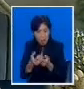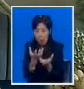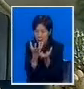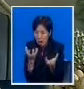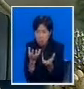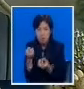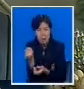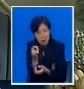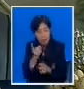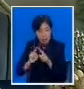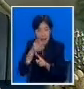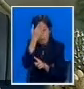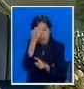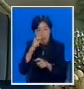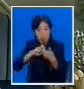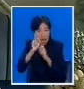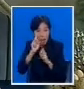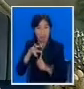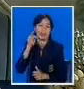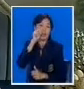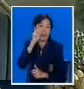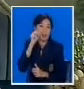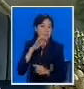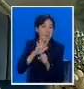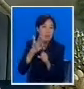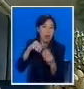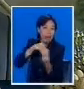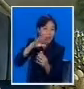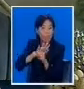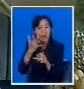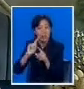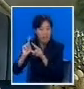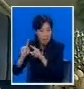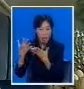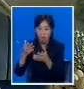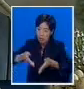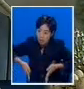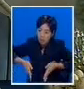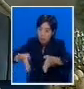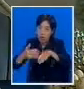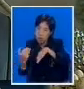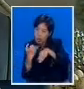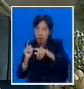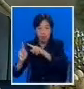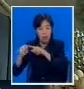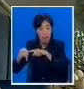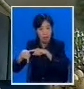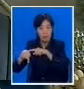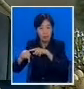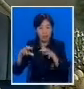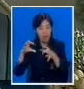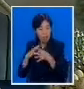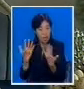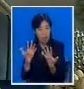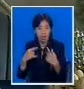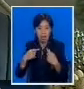ครับ นะครับอันนี้ก็ต้องมีการลงทุนนะครับเรื่องของถนนหนทางที่จะเชื่อมโยงให้พี่น้องประ